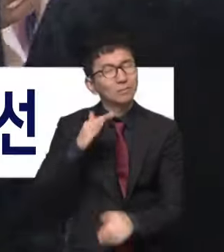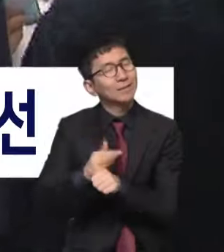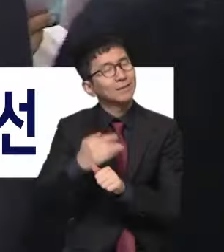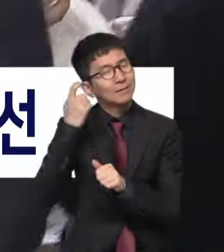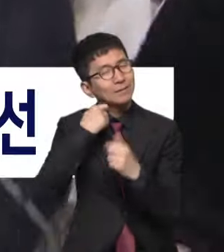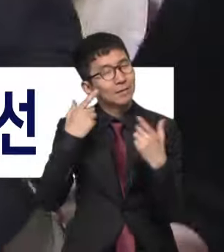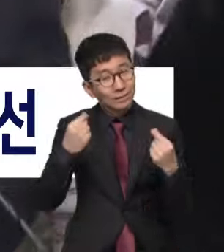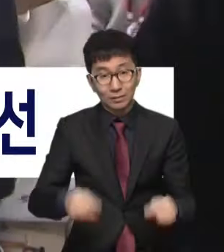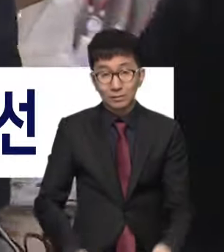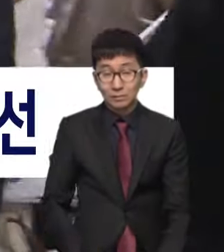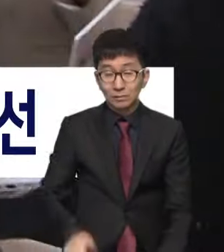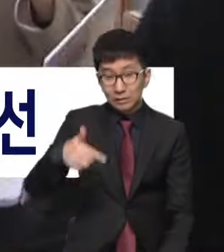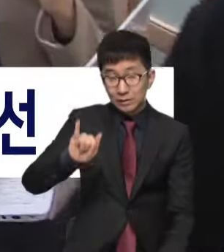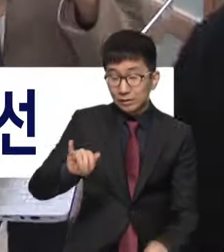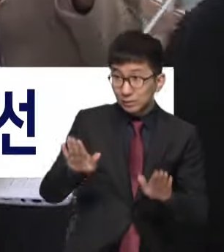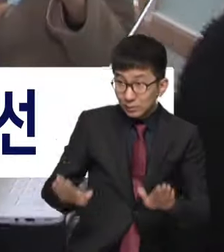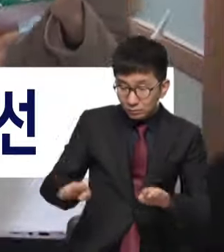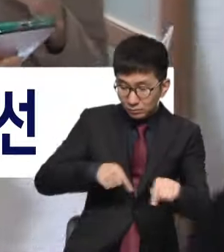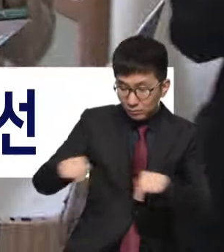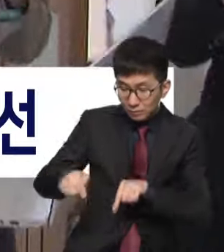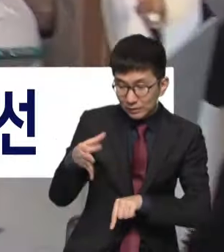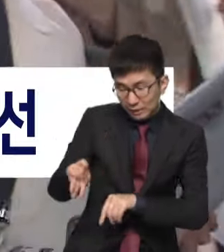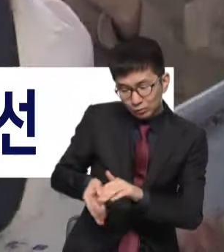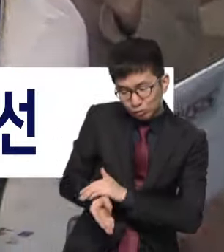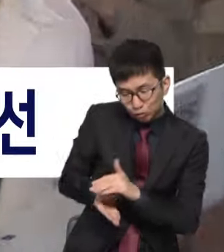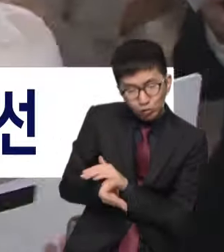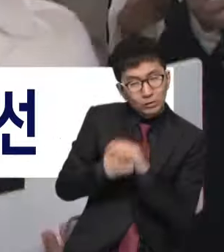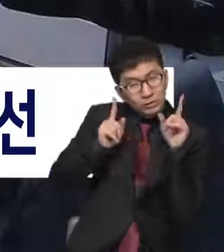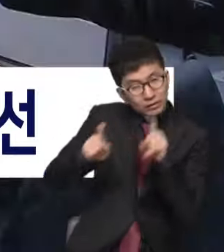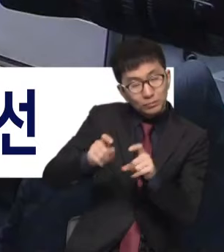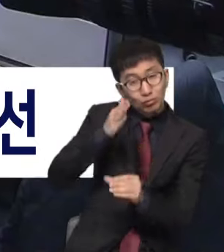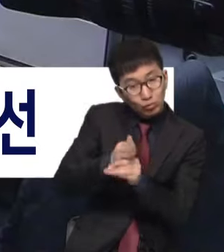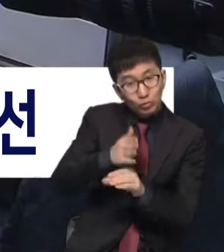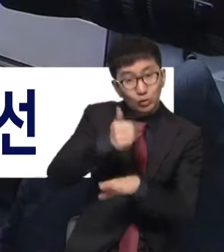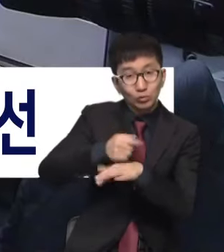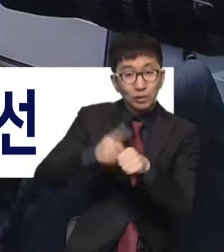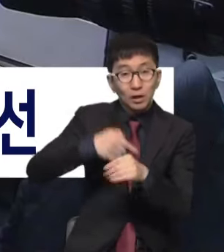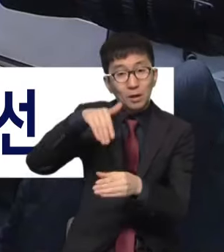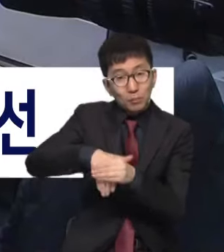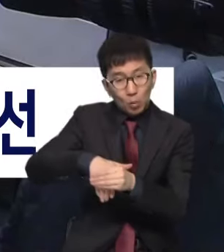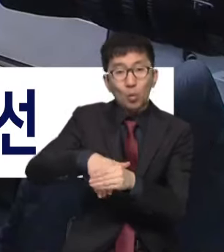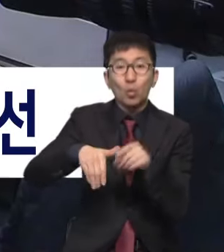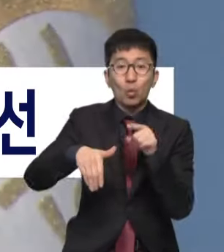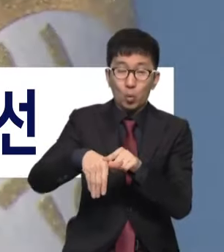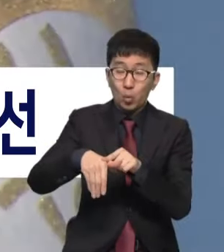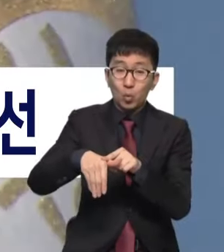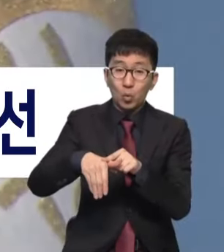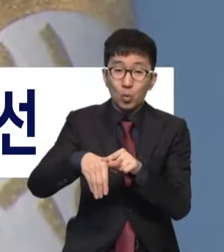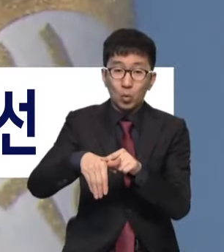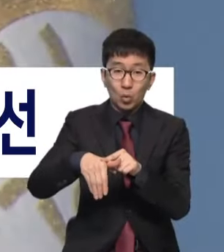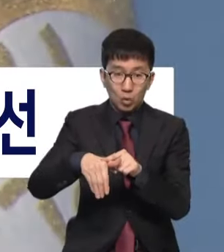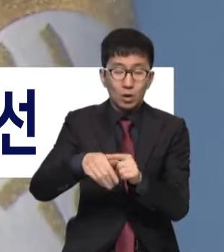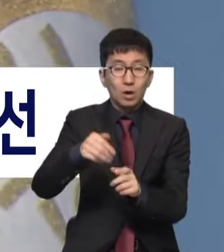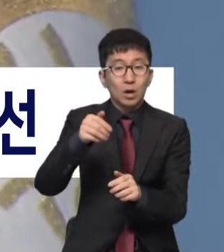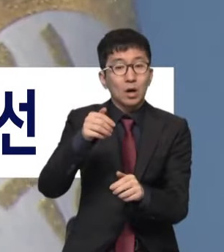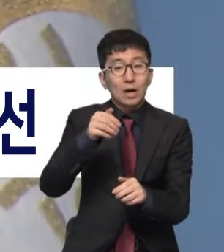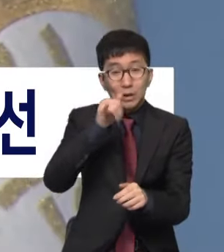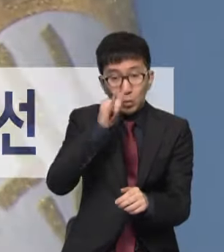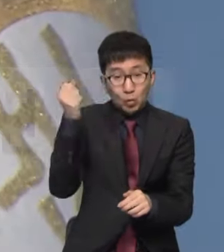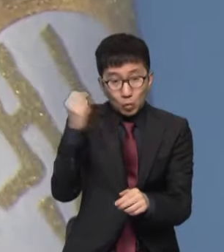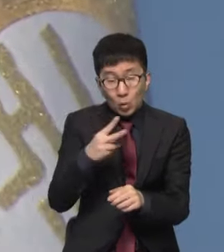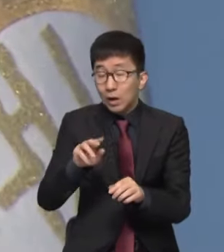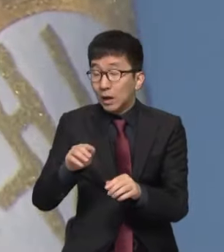기원은 표결까지 거쳐 전략 공간이 이간을 결정했는데 같은 혐의로 재판 중인 비례대표 이수진 위원에게 경선